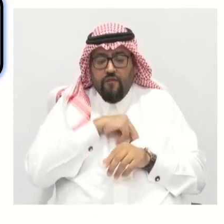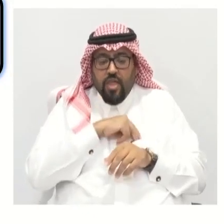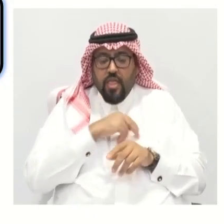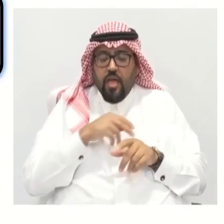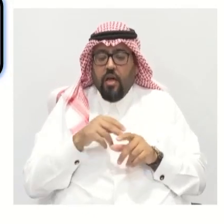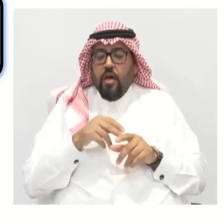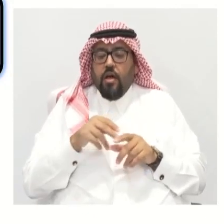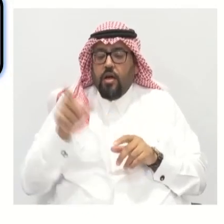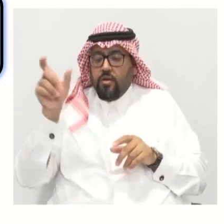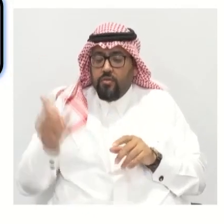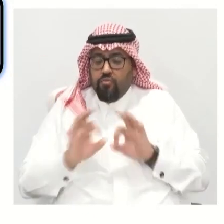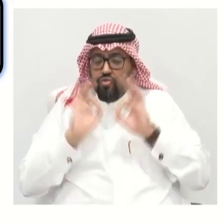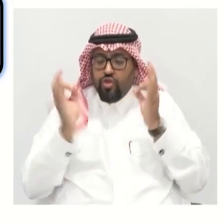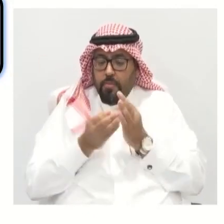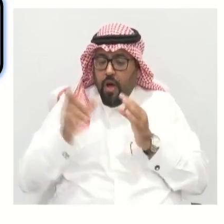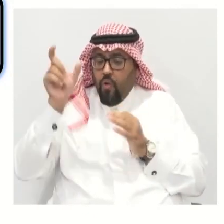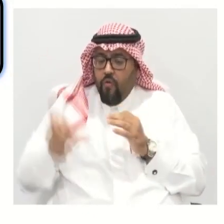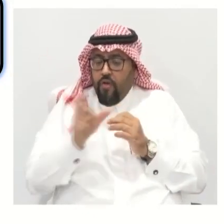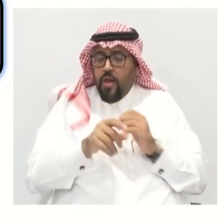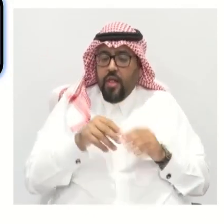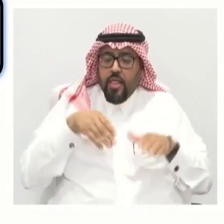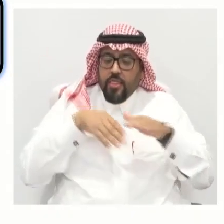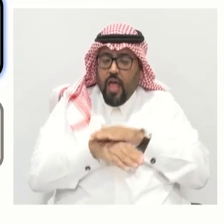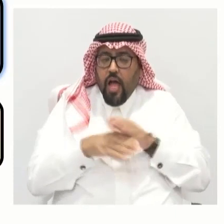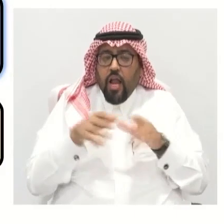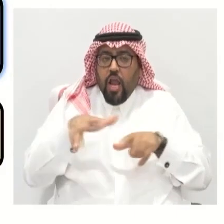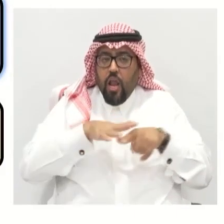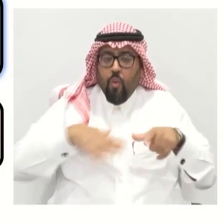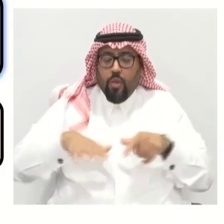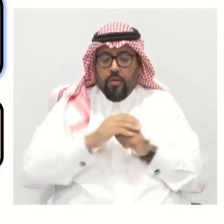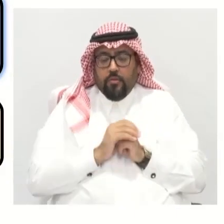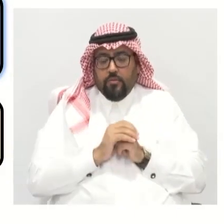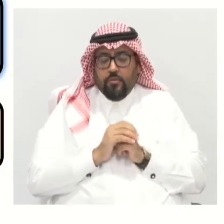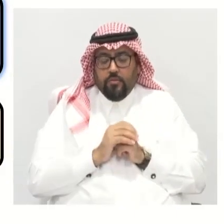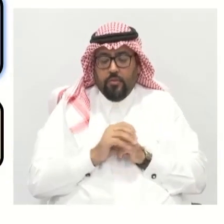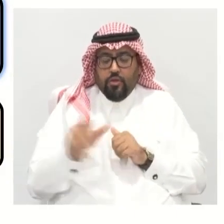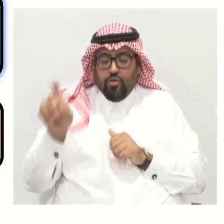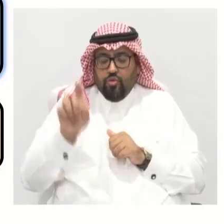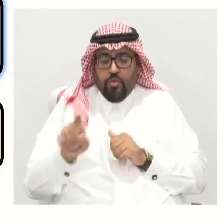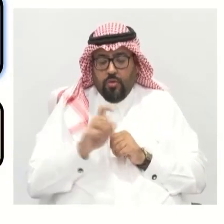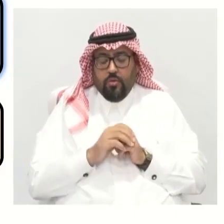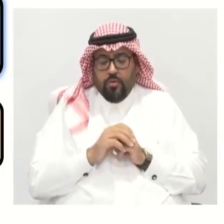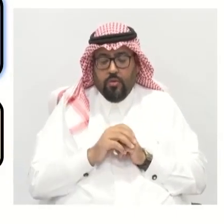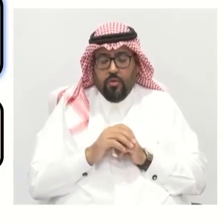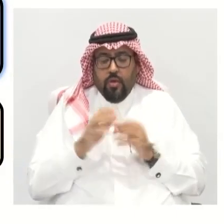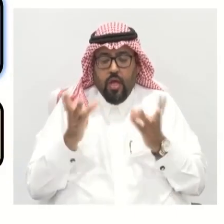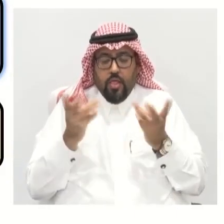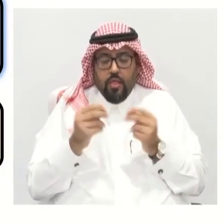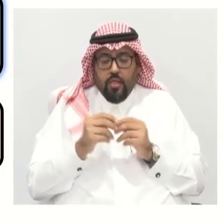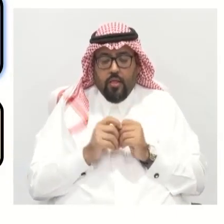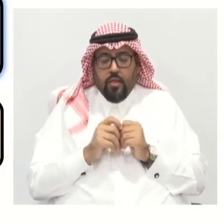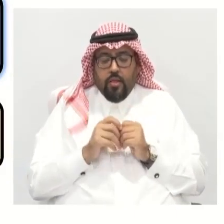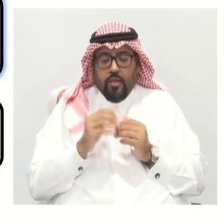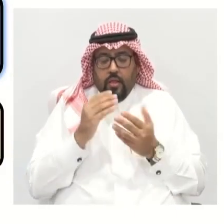المجتمع وافراده داخل الوطن بارك الله فيكم ايضا هنا لدي سؤال عدد او